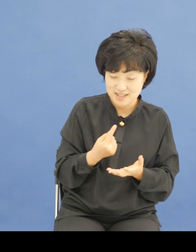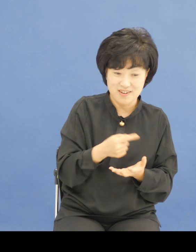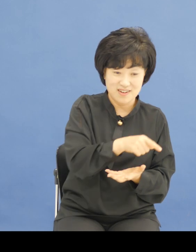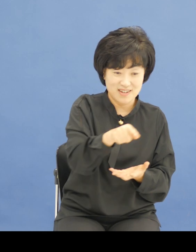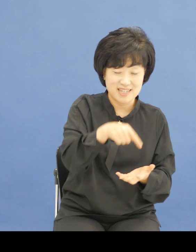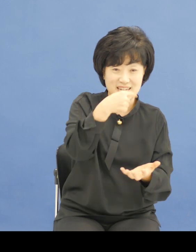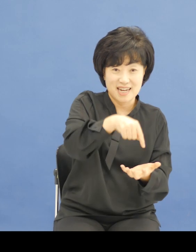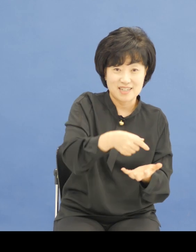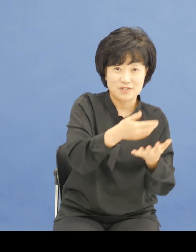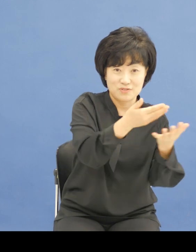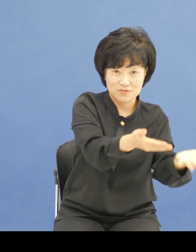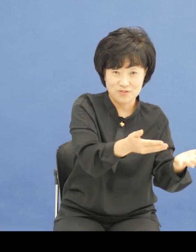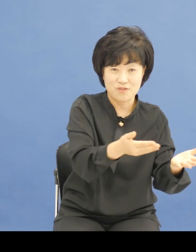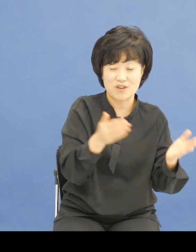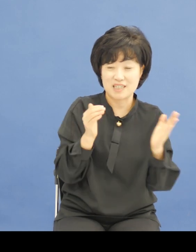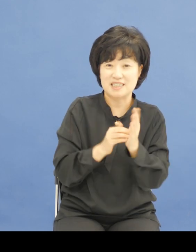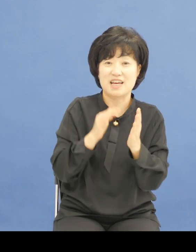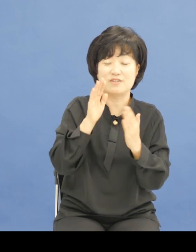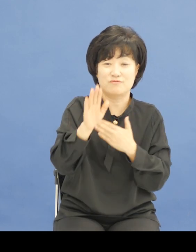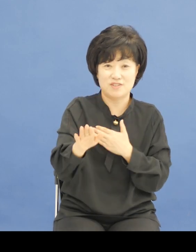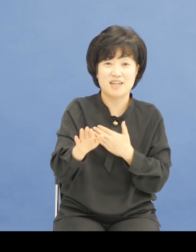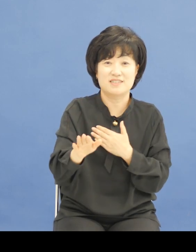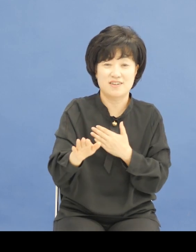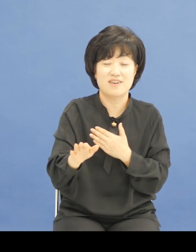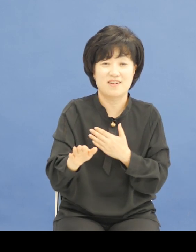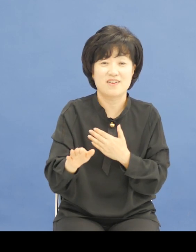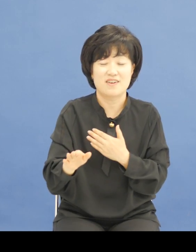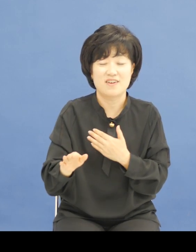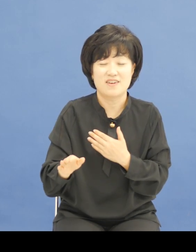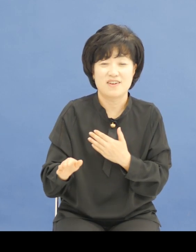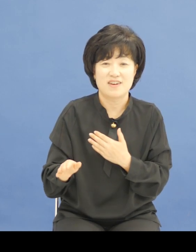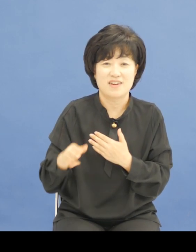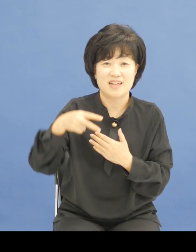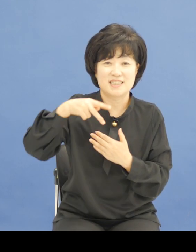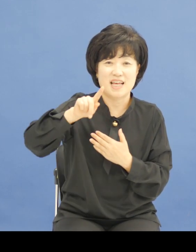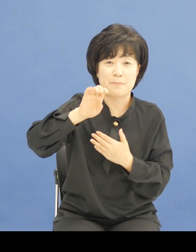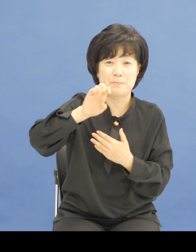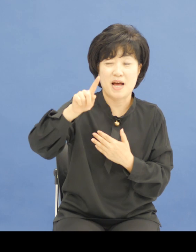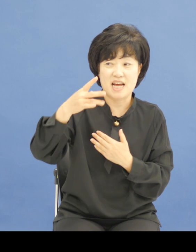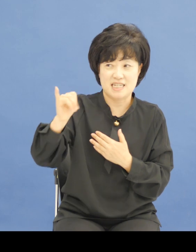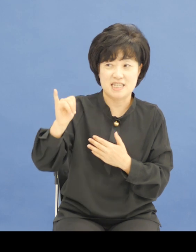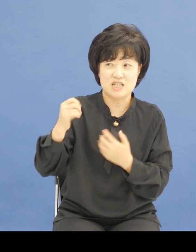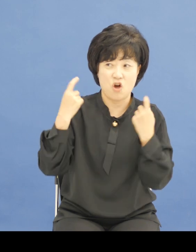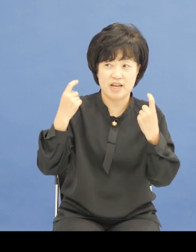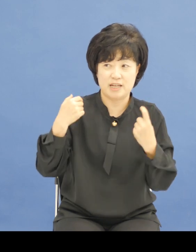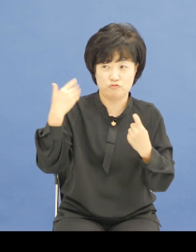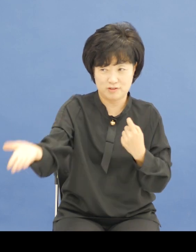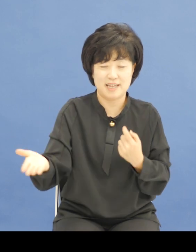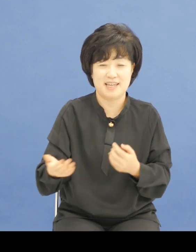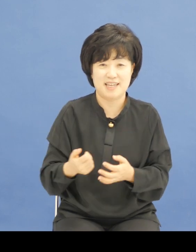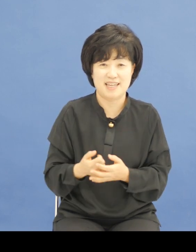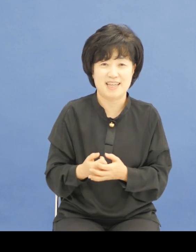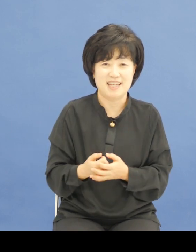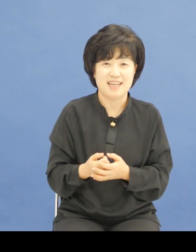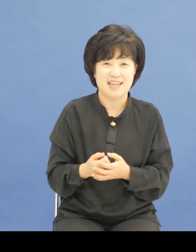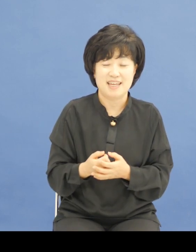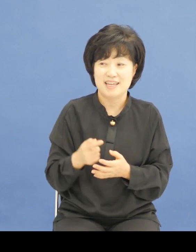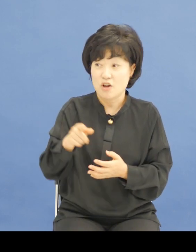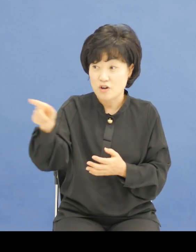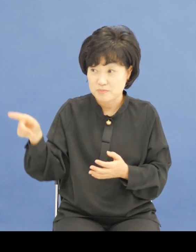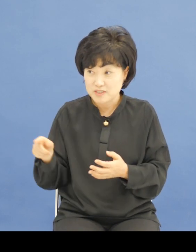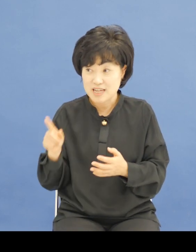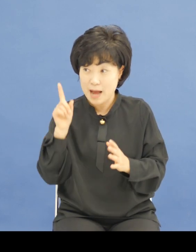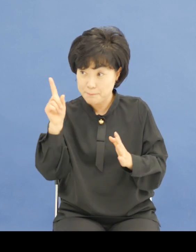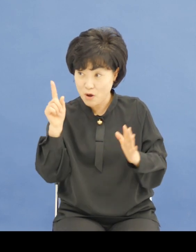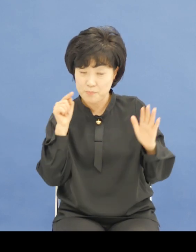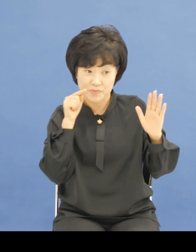와서 이제 물리적으로 워낙 거리가 멀고 힘들으니까 안 오는데 갔다 오면 평생 먹을